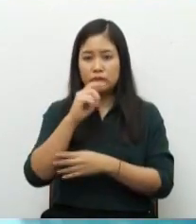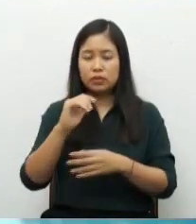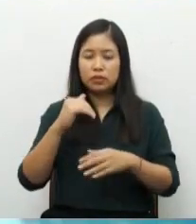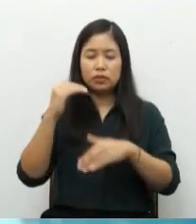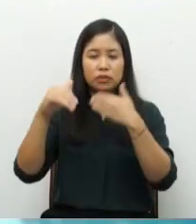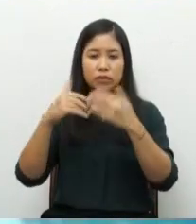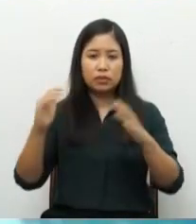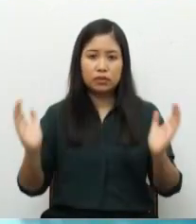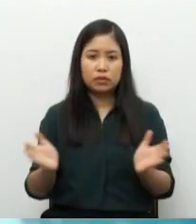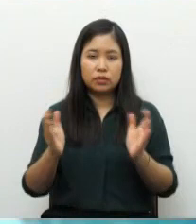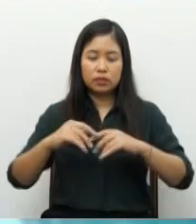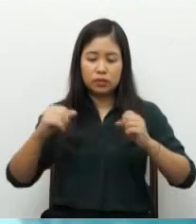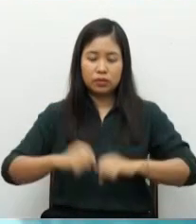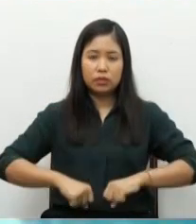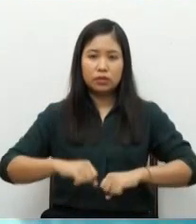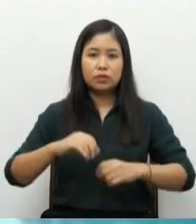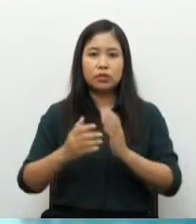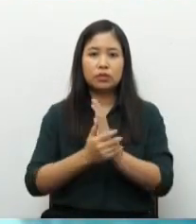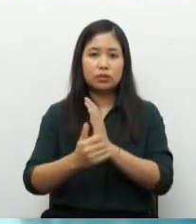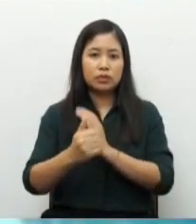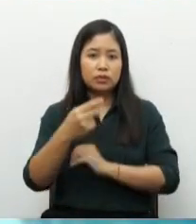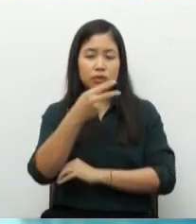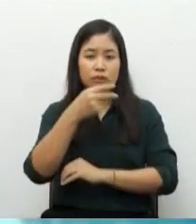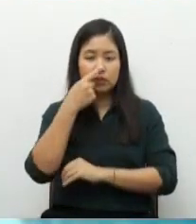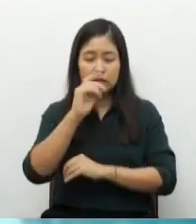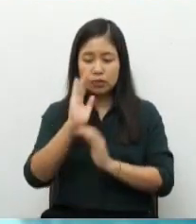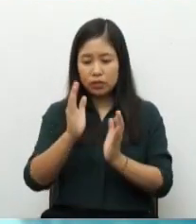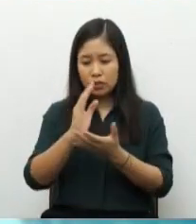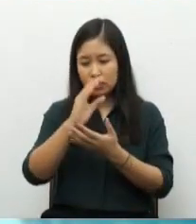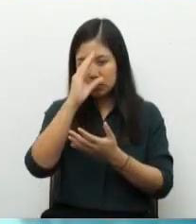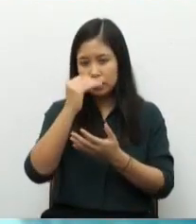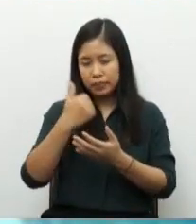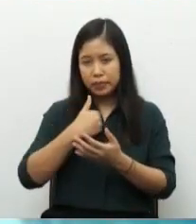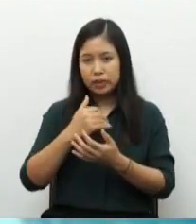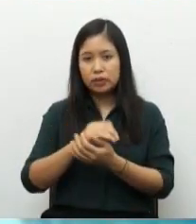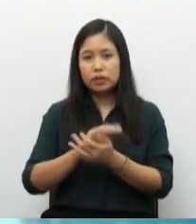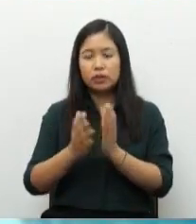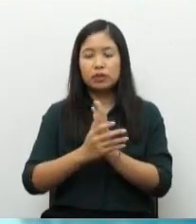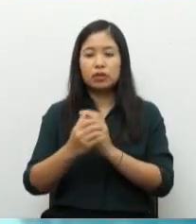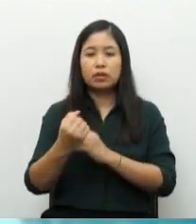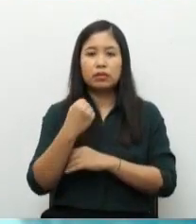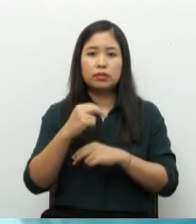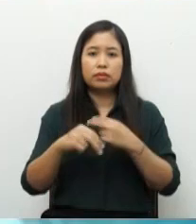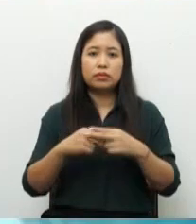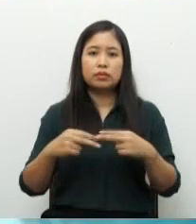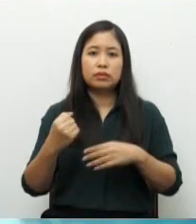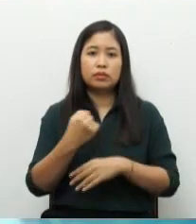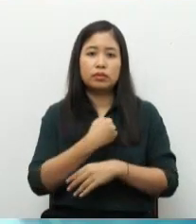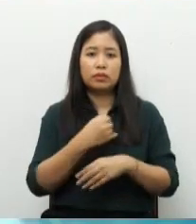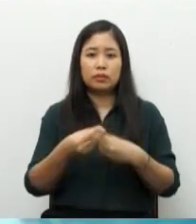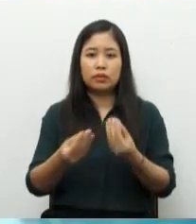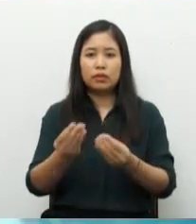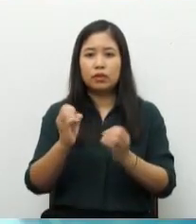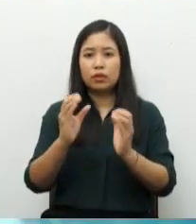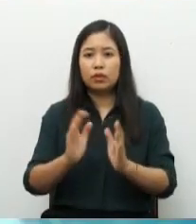ริมความสามารถนะครับทักษะด้านภาษาไทยของผู้เรียนนะครับนอกจากนี้ยังเป็นการสร้างขวัญและกำลังใจนะครับให้กับหน่วยงานนะครับและสถานศึกษา